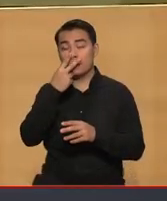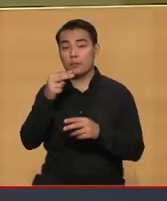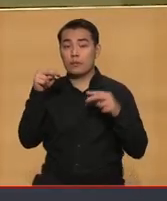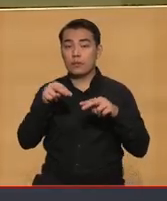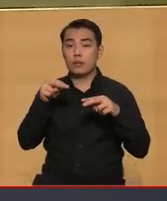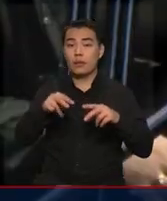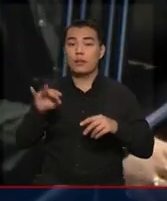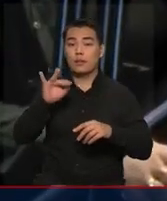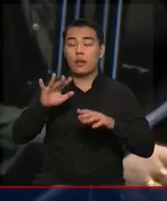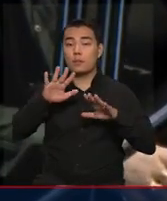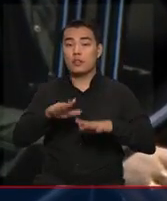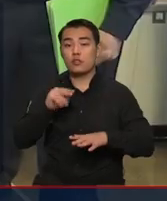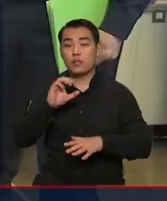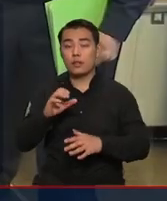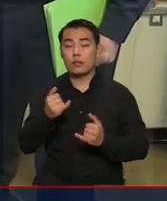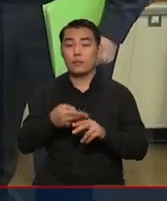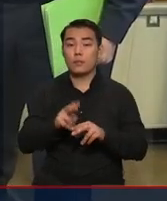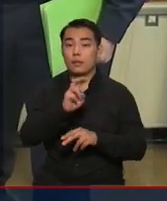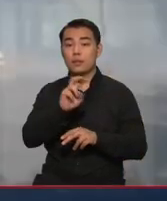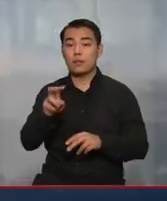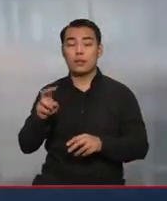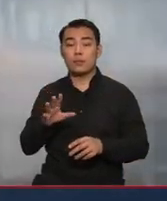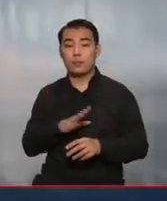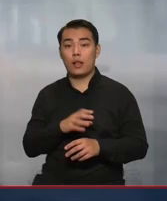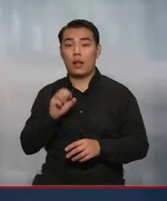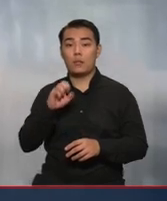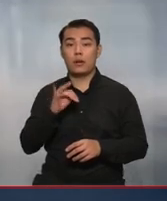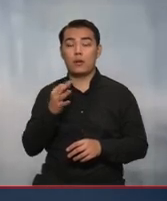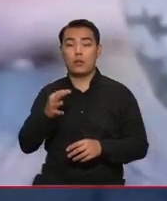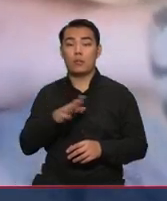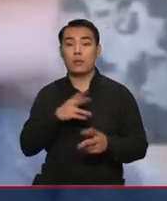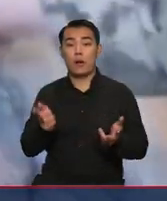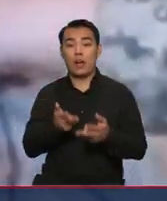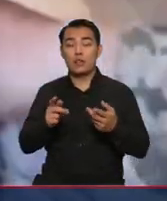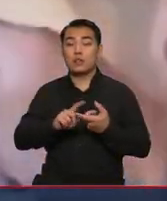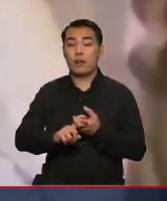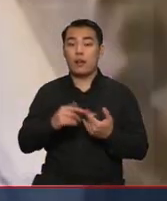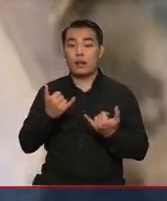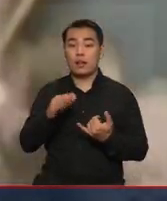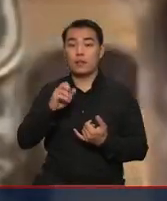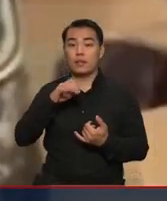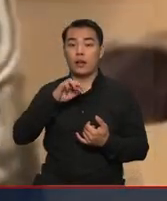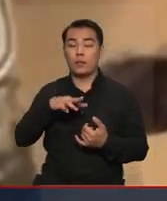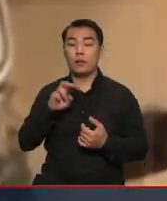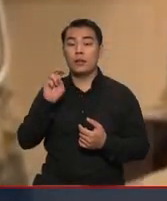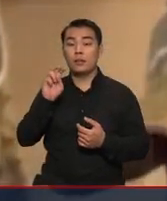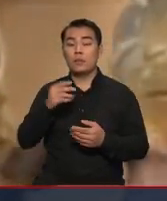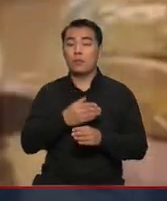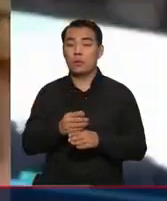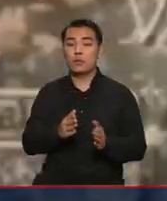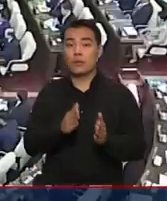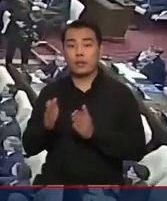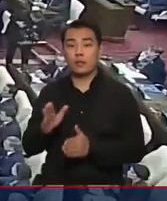оқиға орындарына барып, жедел штаб отырысын өткізді. Мәселен, Абай облысында болған өртке байланысты Вьетнамға ресми сапарын кейінге